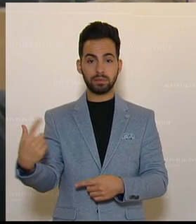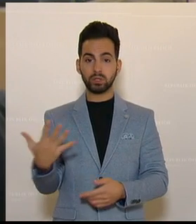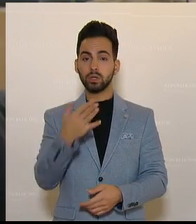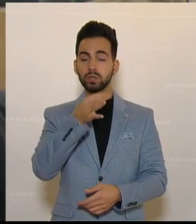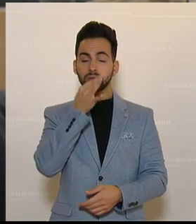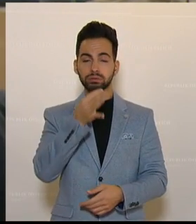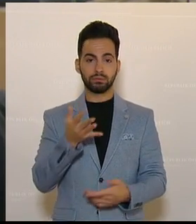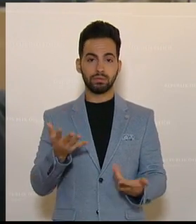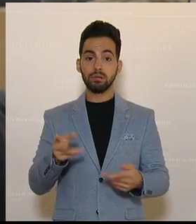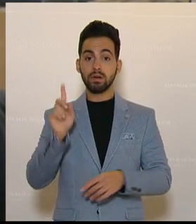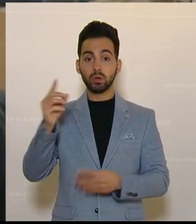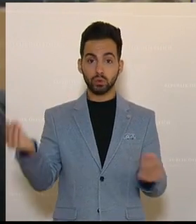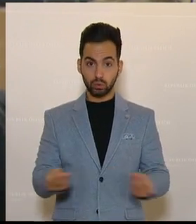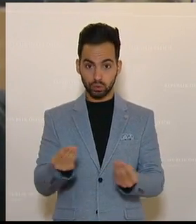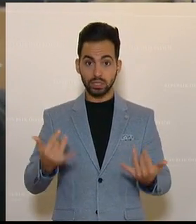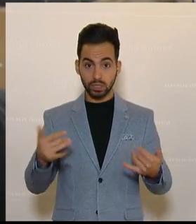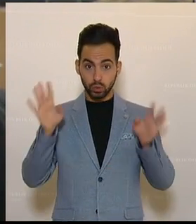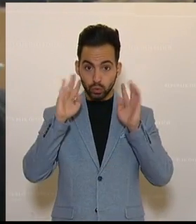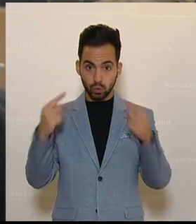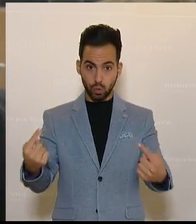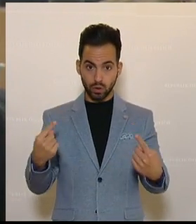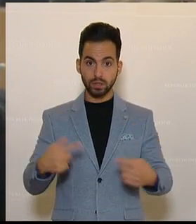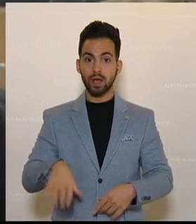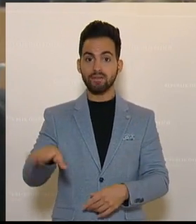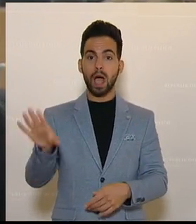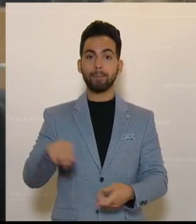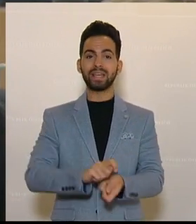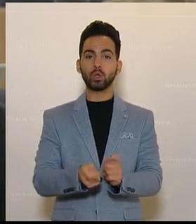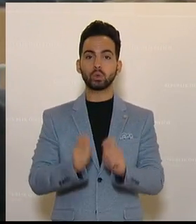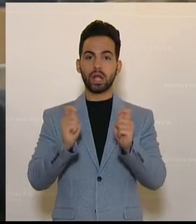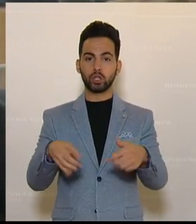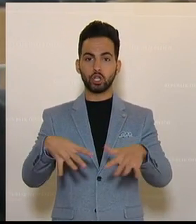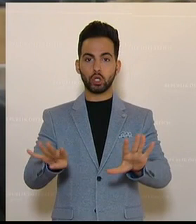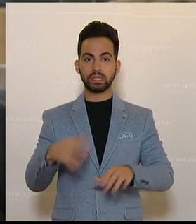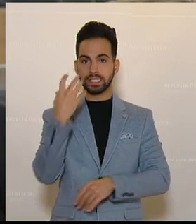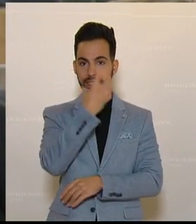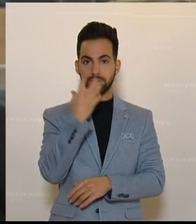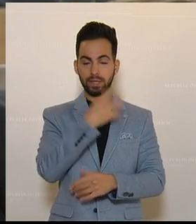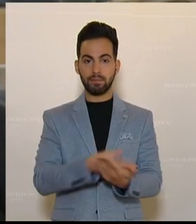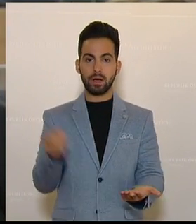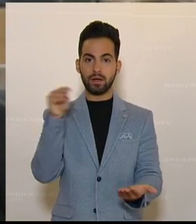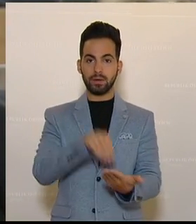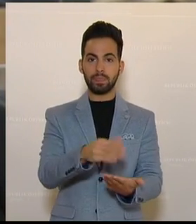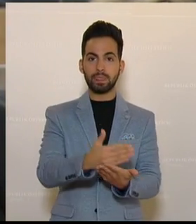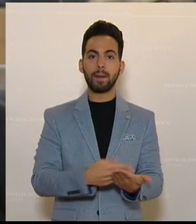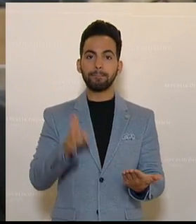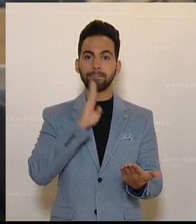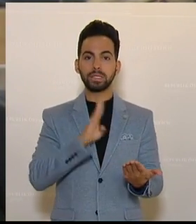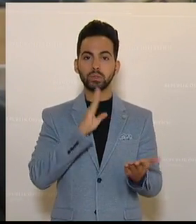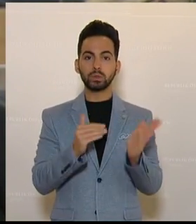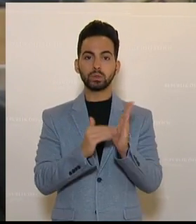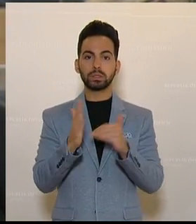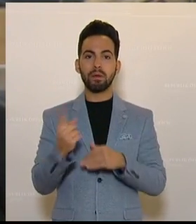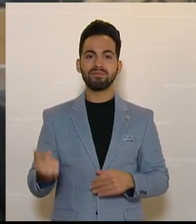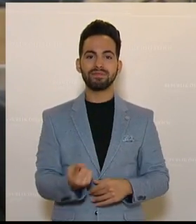weil, und jetzt hören Sie zu, Sie haben einen Abänderungsantrag am 19. September eingebracht, wo Sie das Pensionssystem,